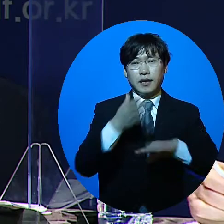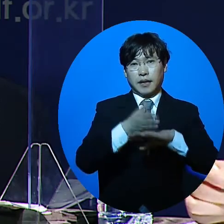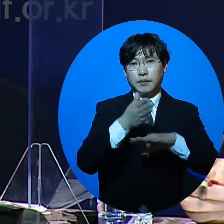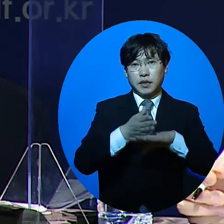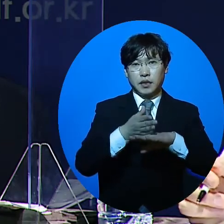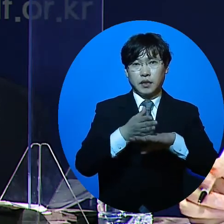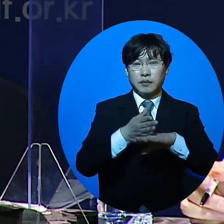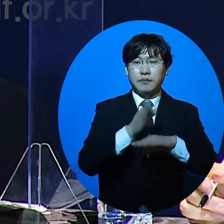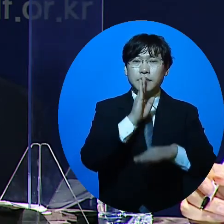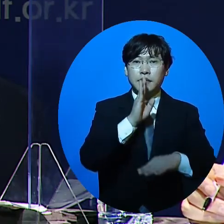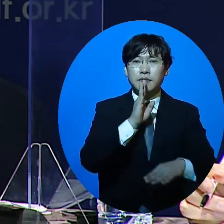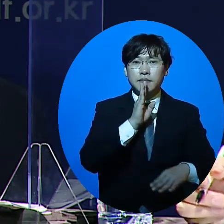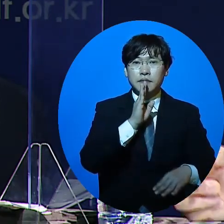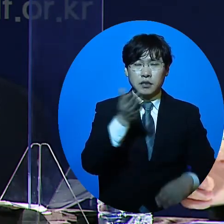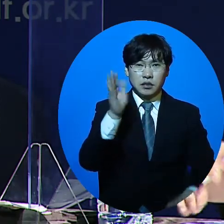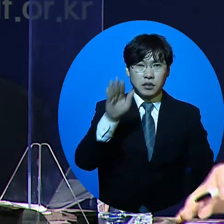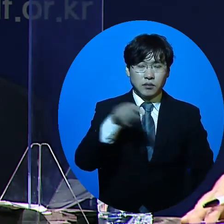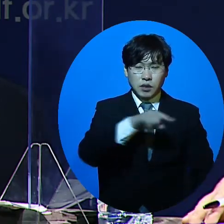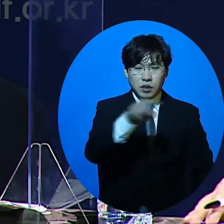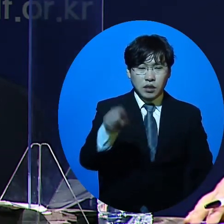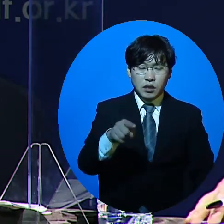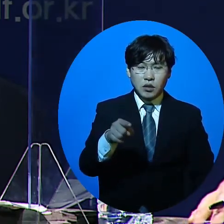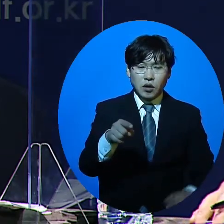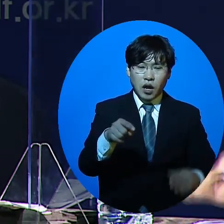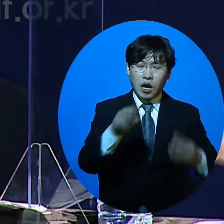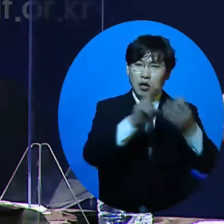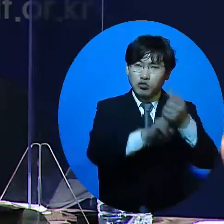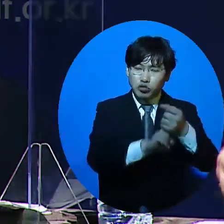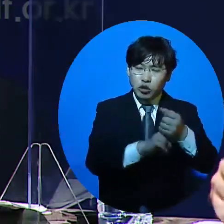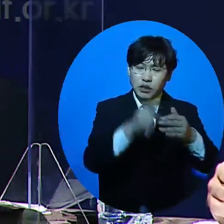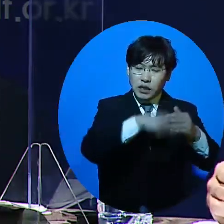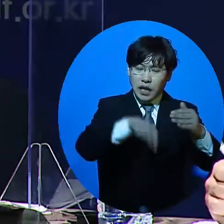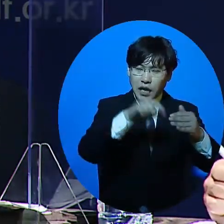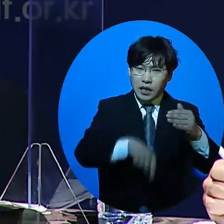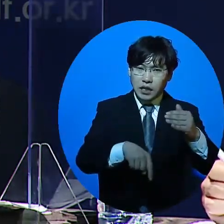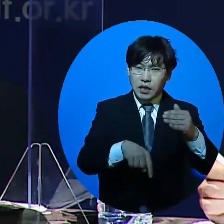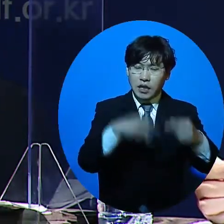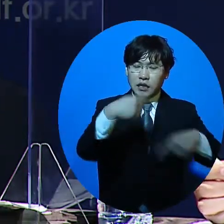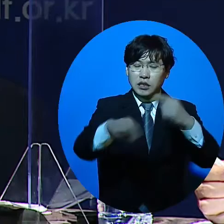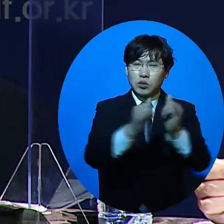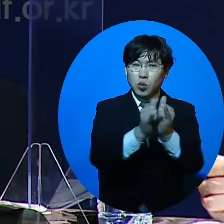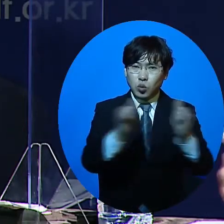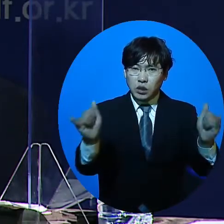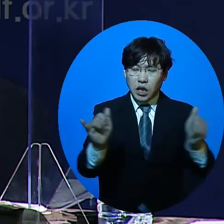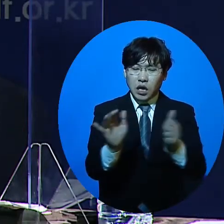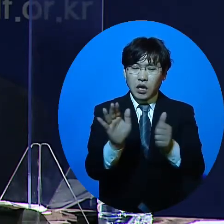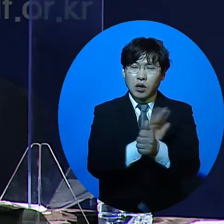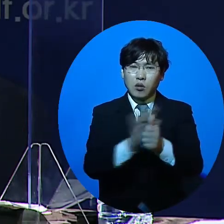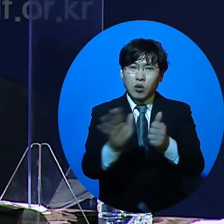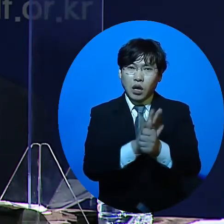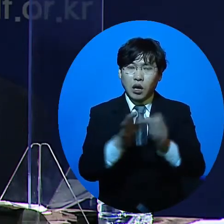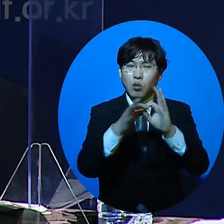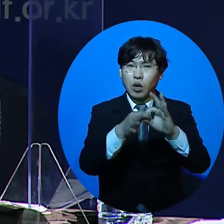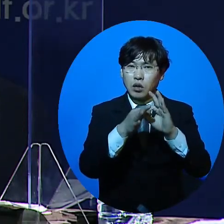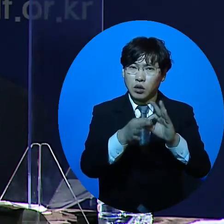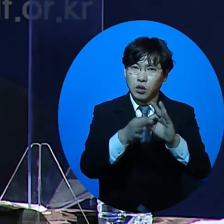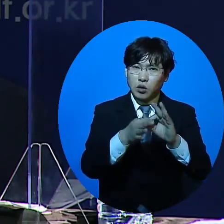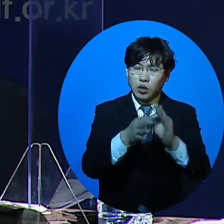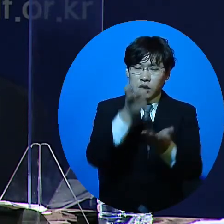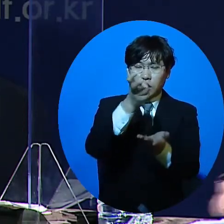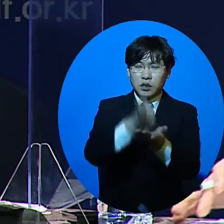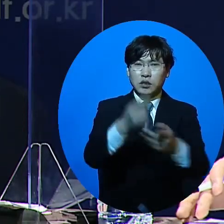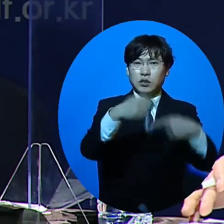감사한 생각이지만, 여기에 따른 지도자 처우 부분에 대한 거는